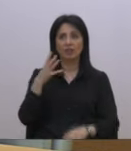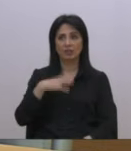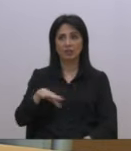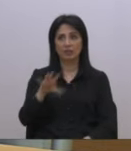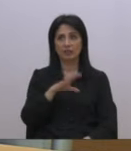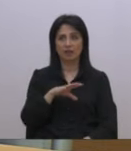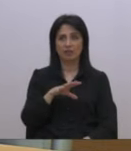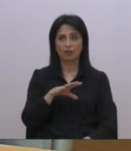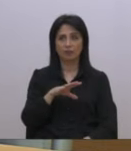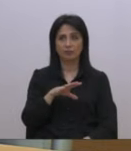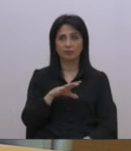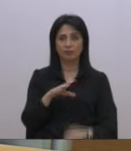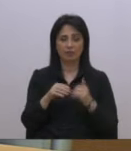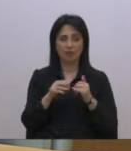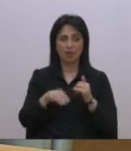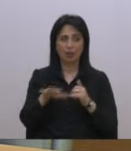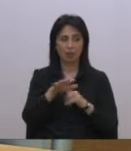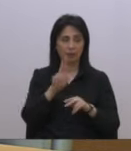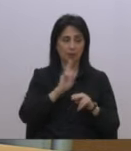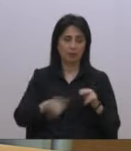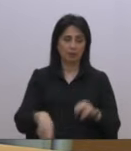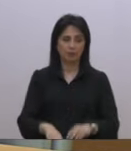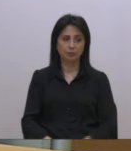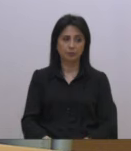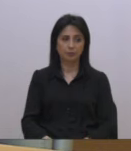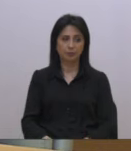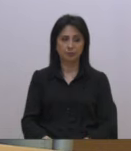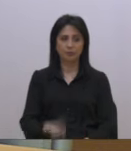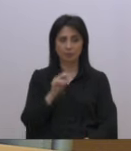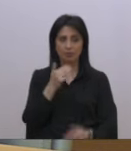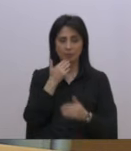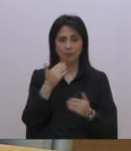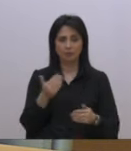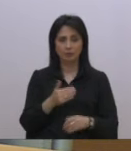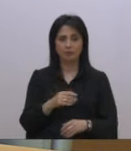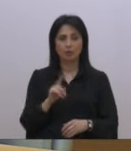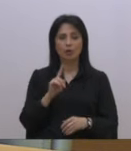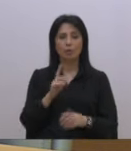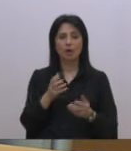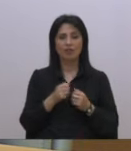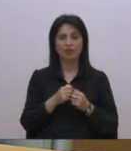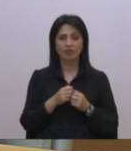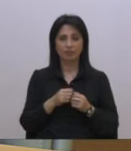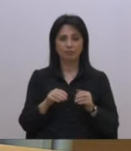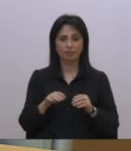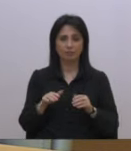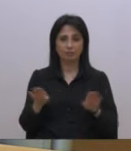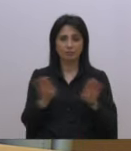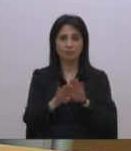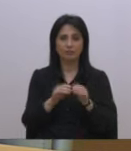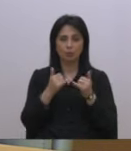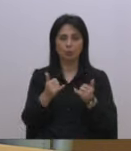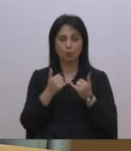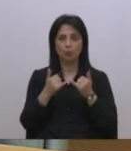საქართველომ ტერიტორიები დაკარგა. და ბოლოს რო ავიღოთ კოჰაბიტაცია, შედეგია ის,